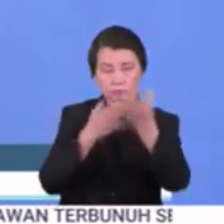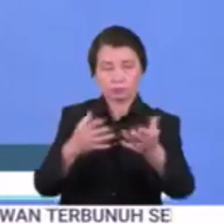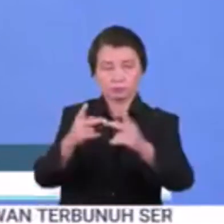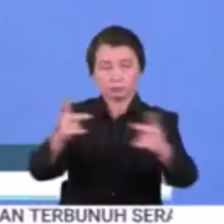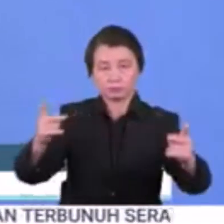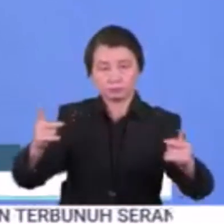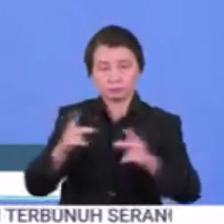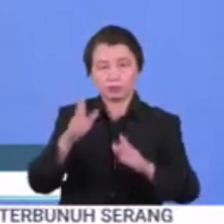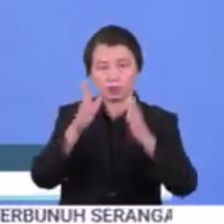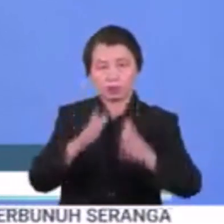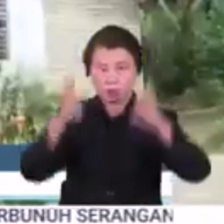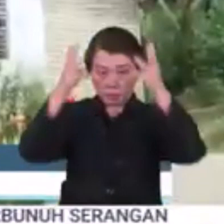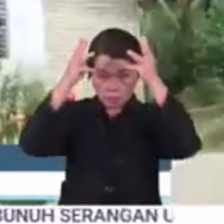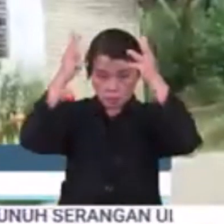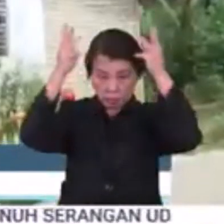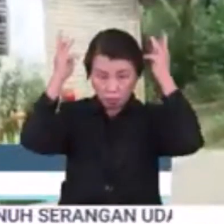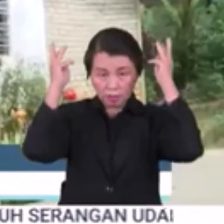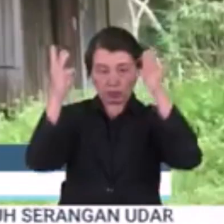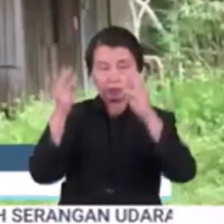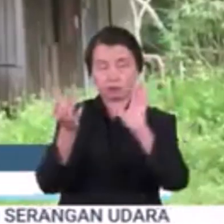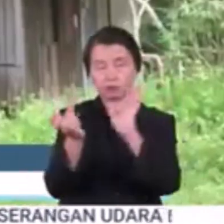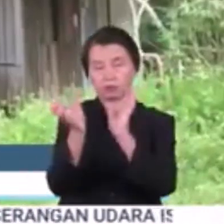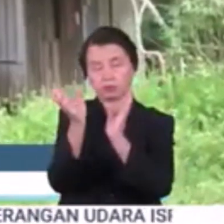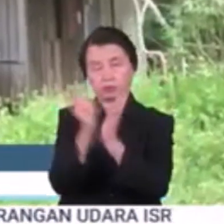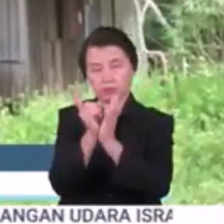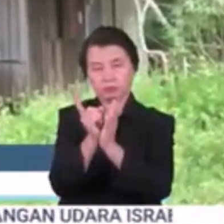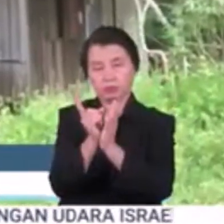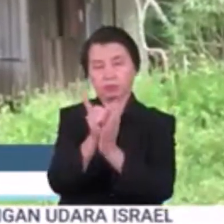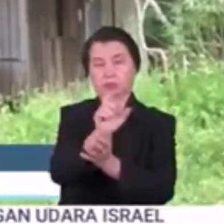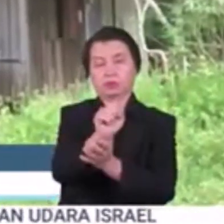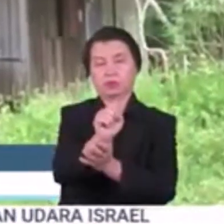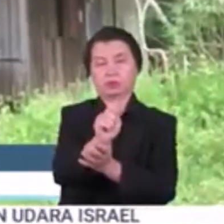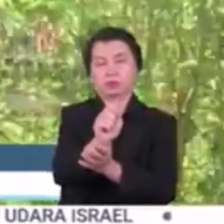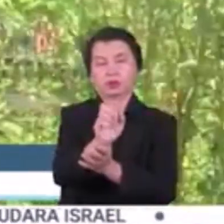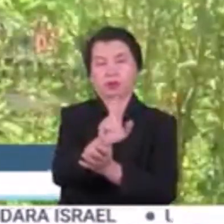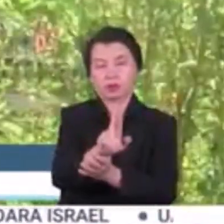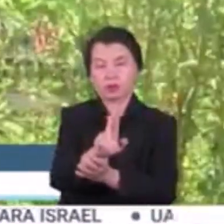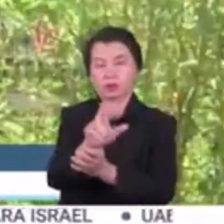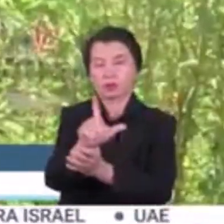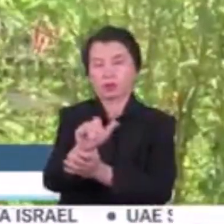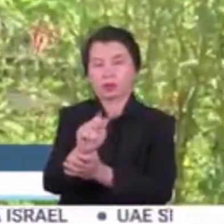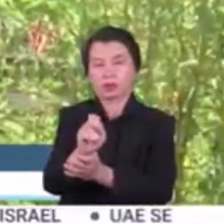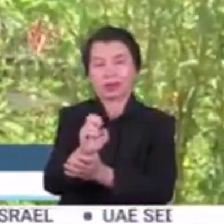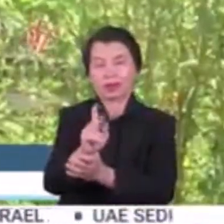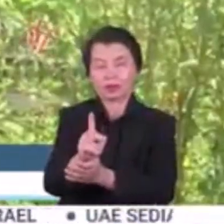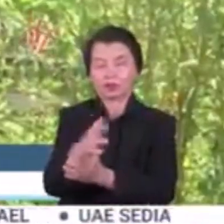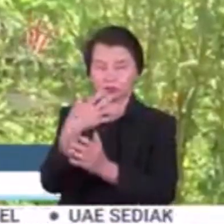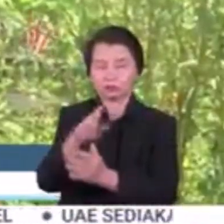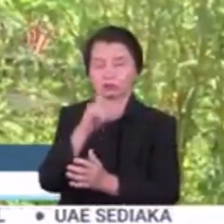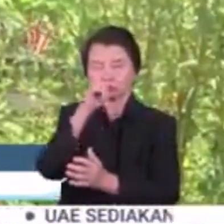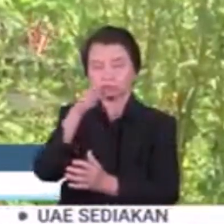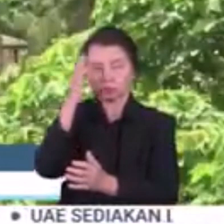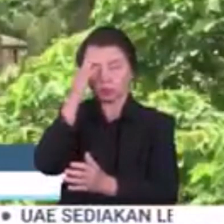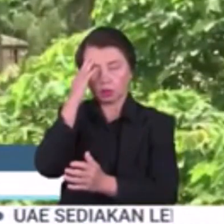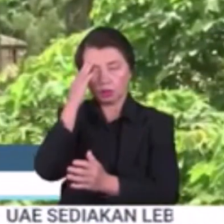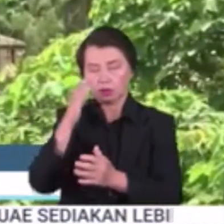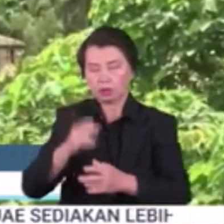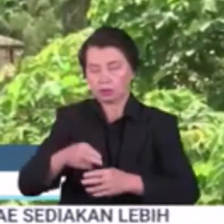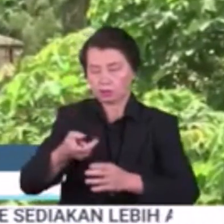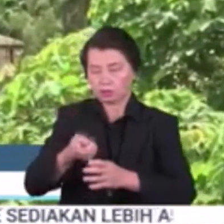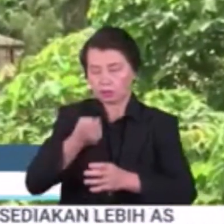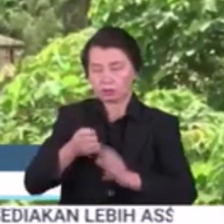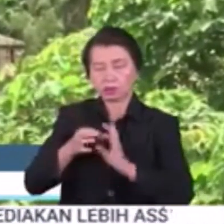kawasan kawasan orang asli untuk pemasangan peranti satelit stalling telah dikenal pasti usaha itu pasti hasil kerjasama